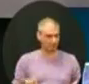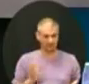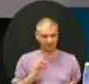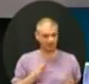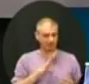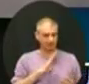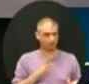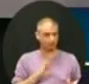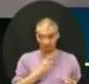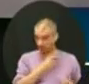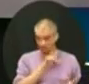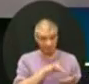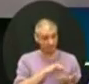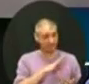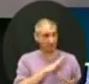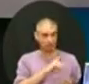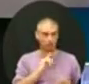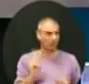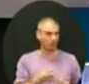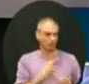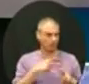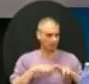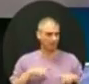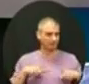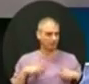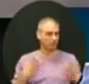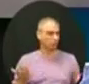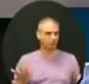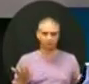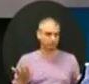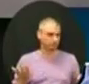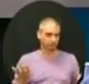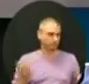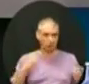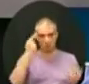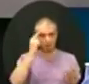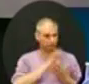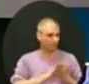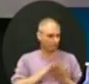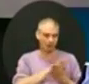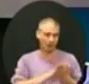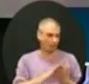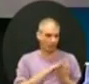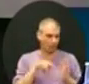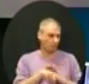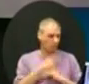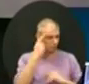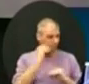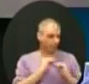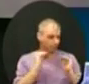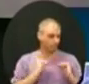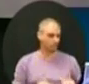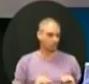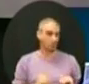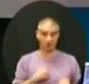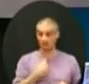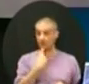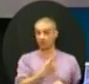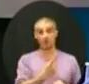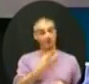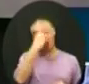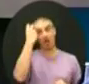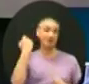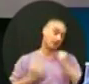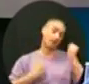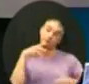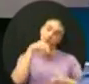של האיום. כי אם אדם נמצא באיום, אז כל הזמן בהישרדות. נמצא בהישרדות, הוא לא חושב בכלל עמוק, הוא חושב רדוד. ואז שצועקים לו, ערבים